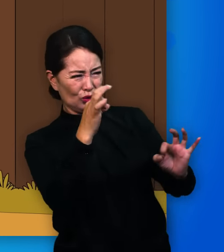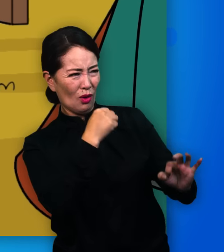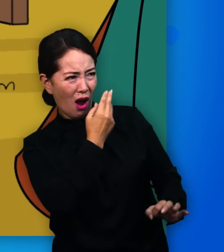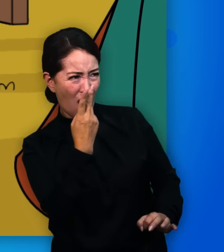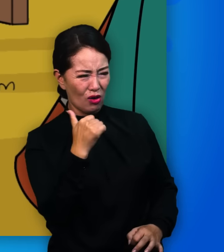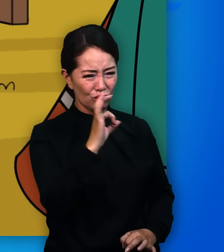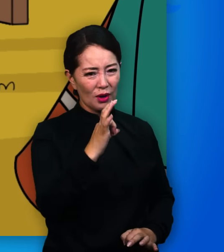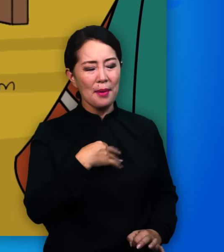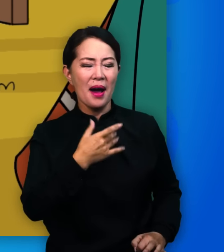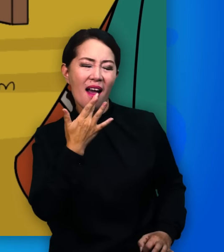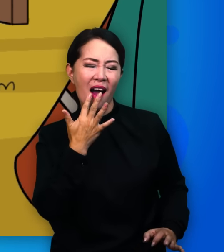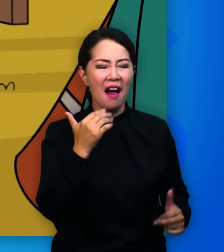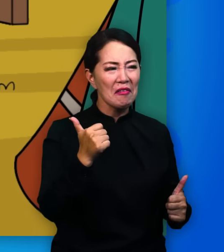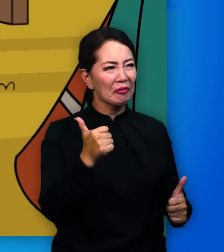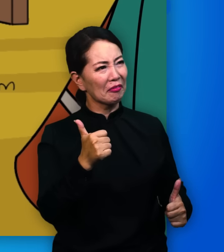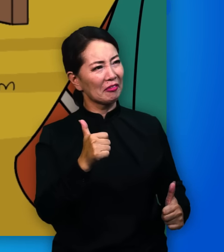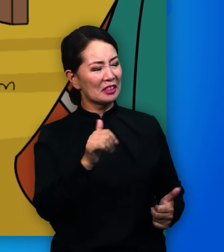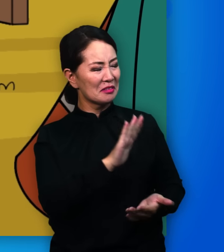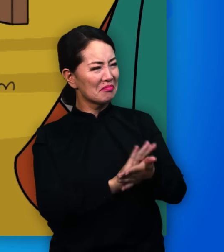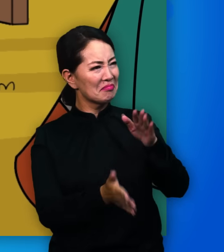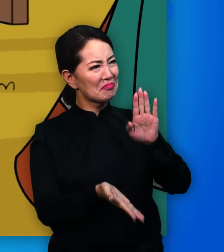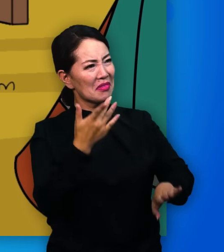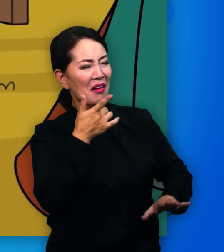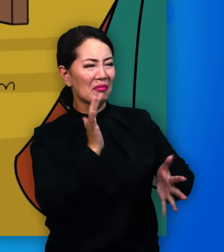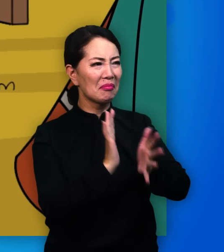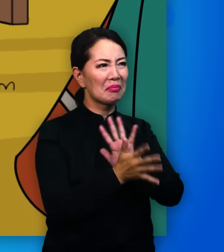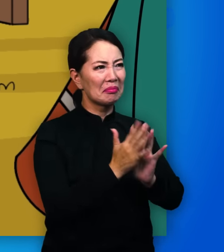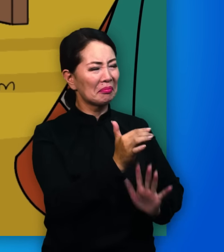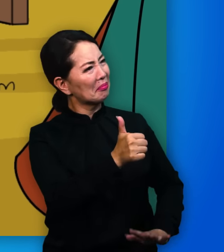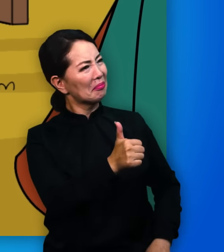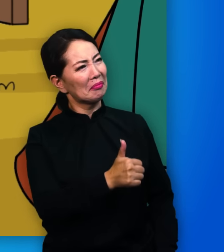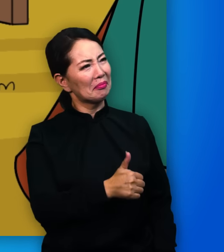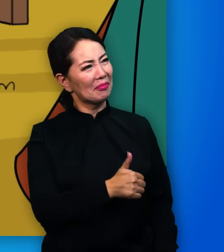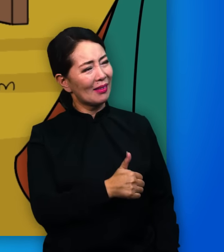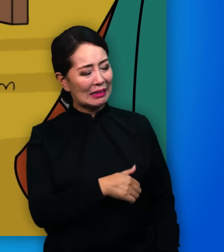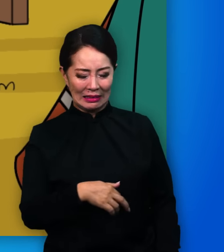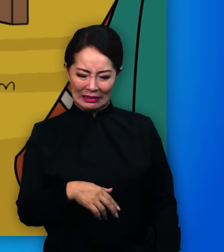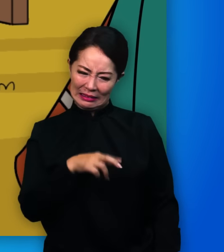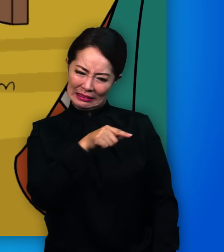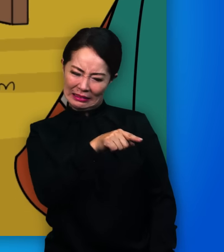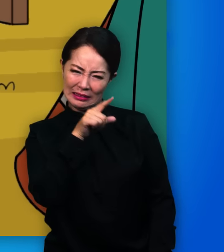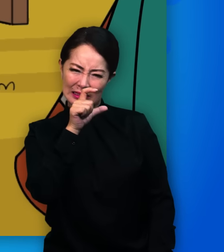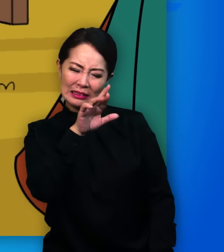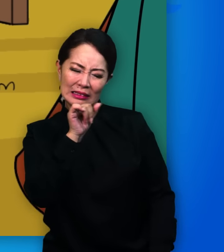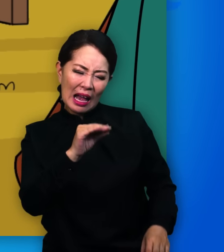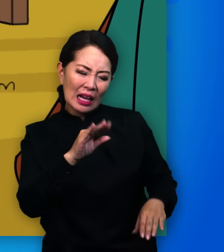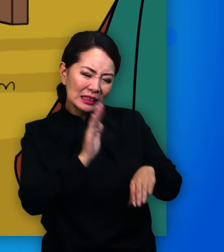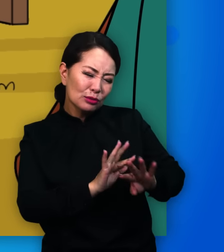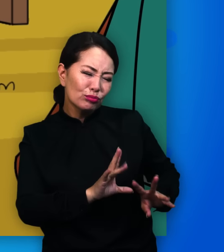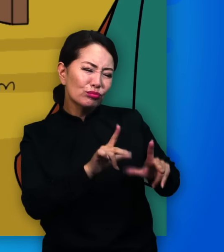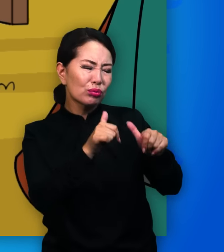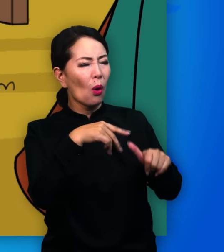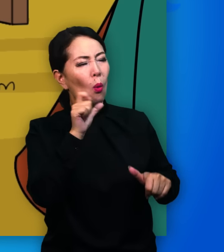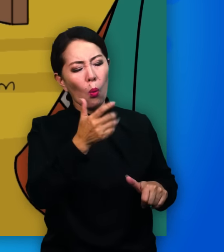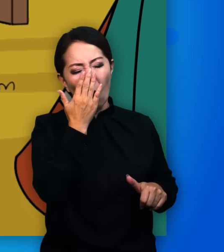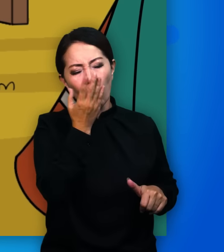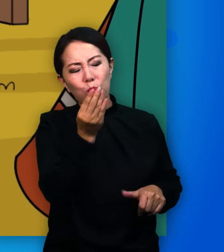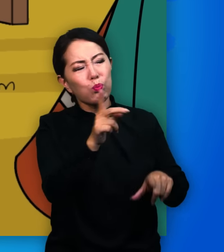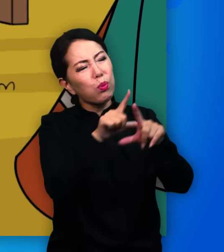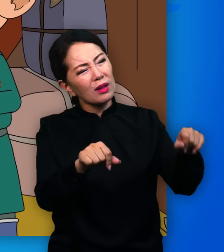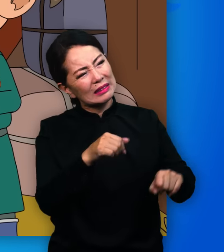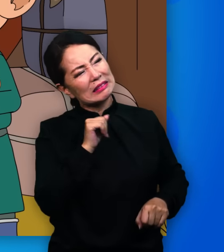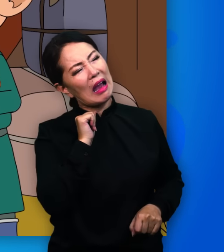төлөө худлаа хэлж болох уу? За, ямар санаа болсон? Хэдүүлээ тэр ахыг олоод